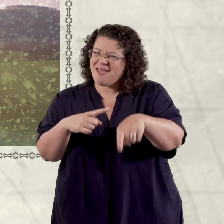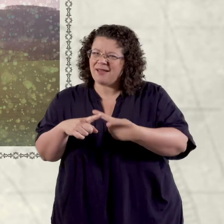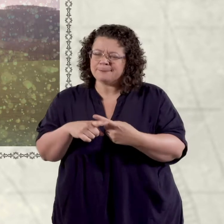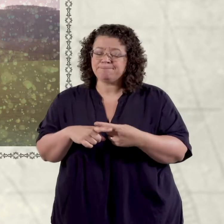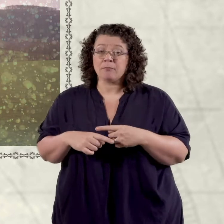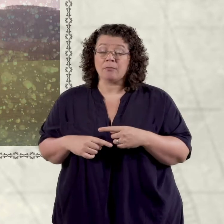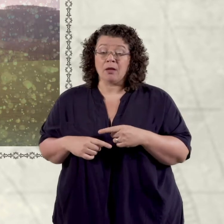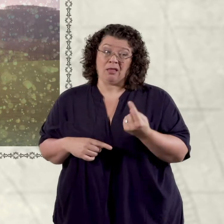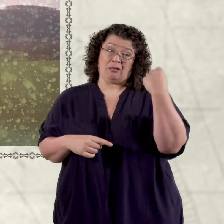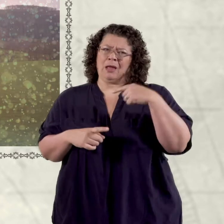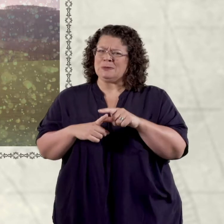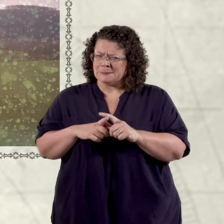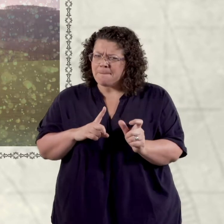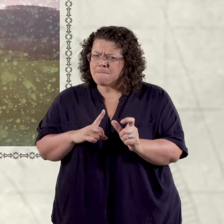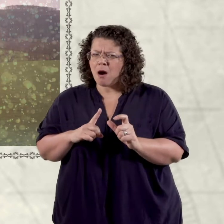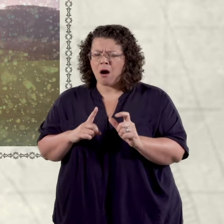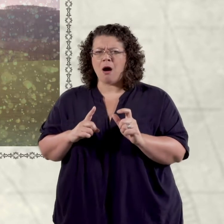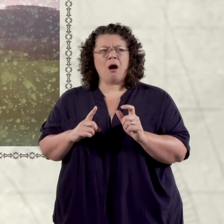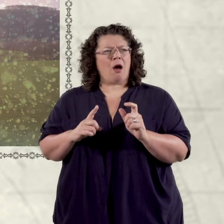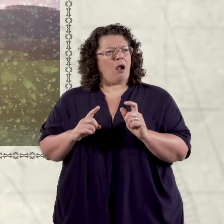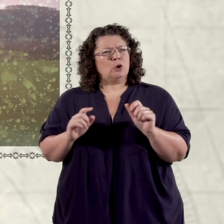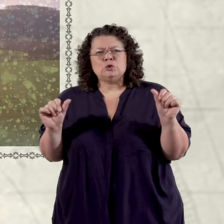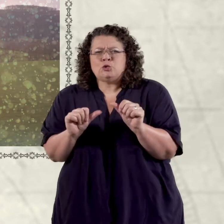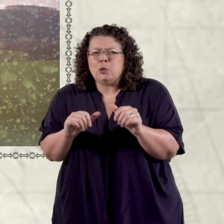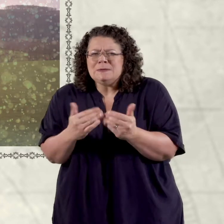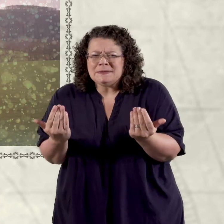Roedd hi'n fis Ragfyr. A dyddiau'n fyr.